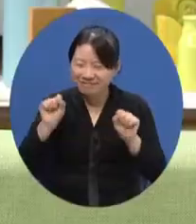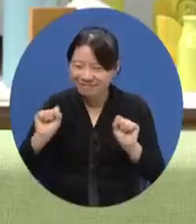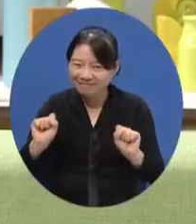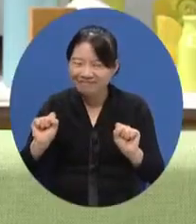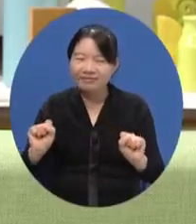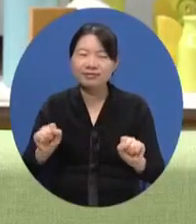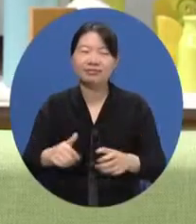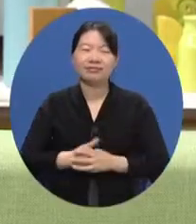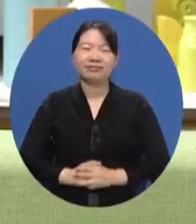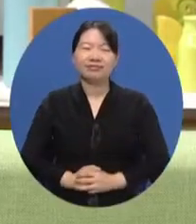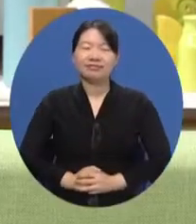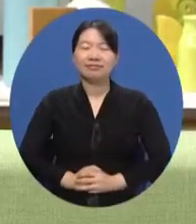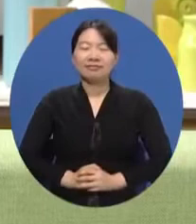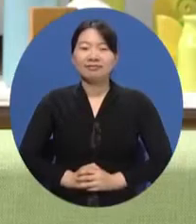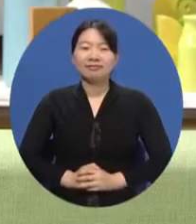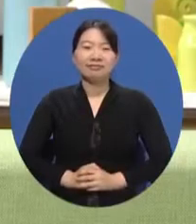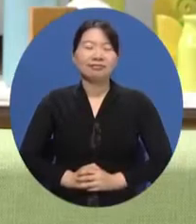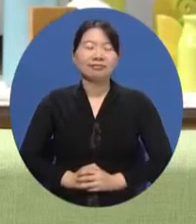안녕하세요.